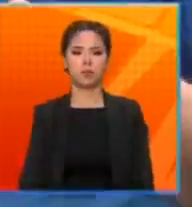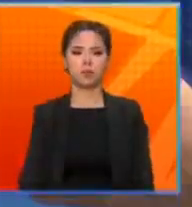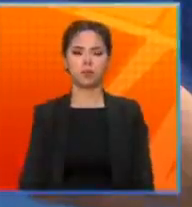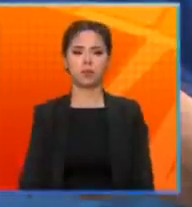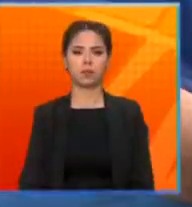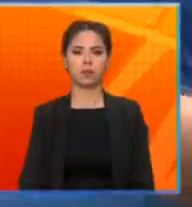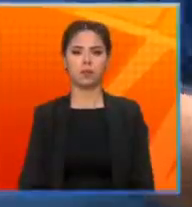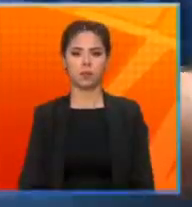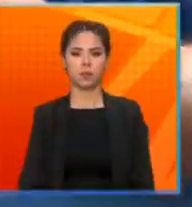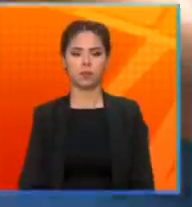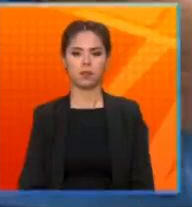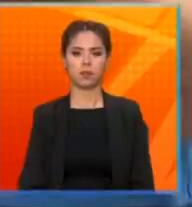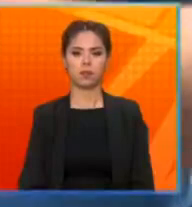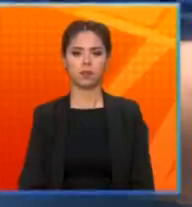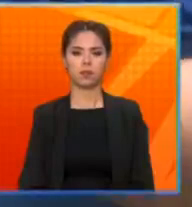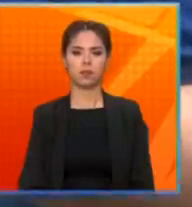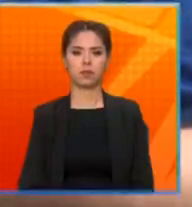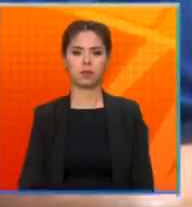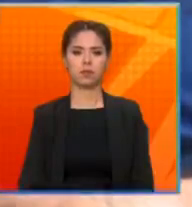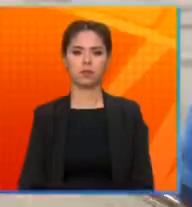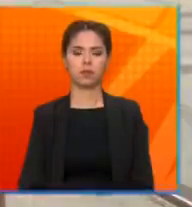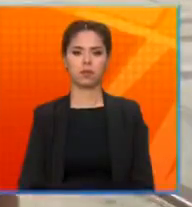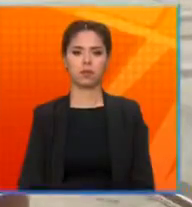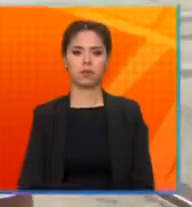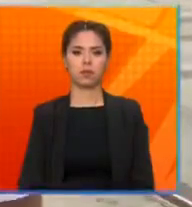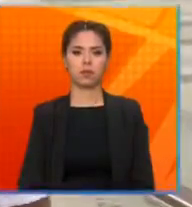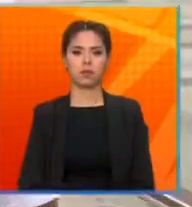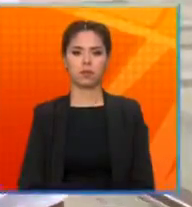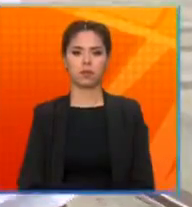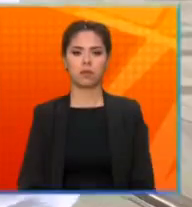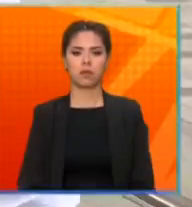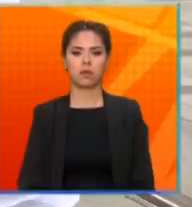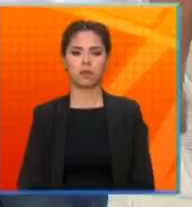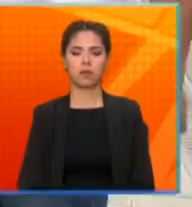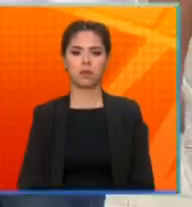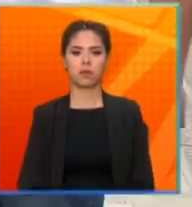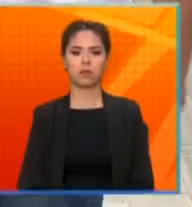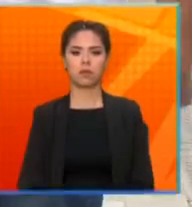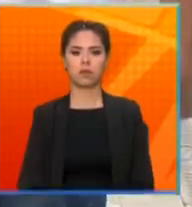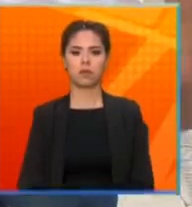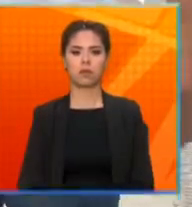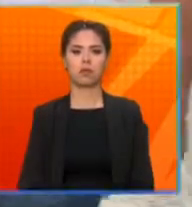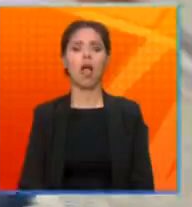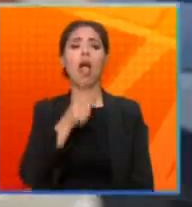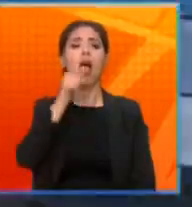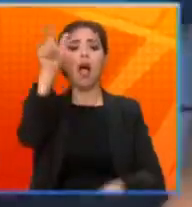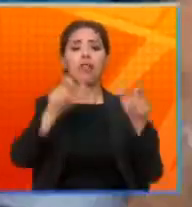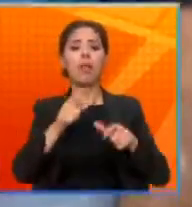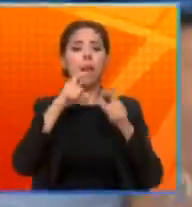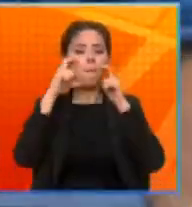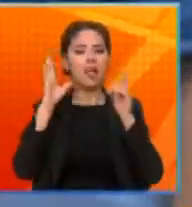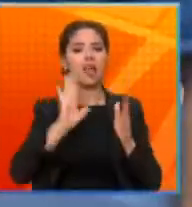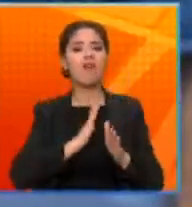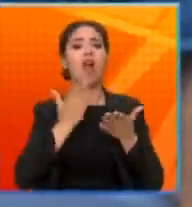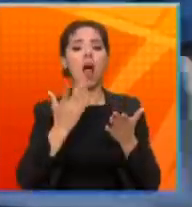Sizinle bir kısmı kapalı büyüklüğünde biraz fakat siz farkında değilim kalmış beyefendiler de maske